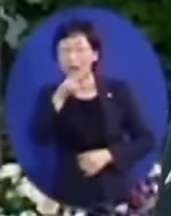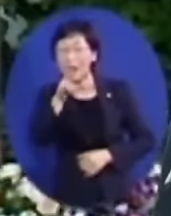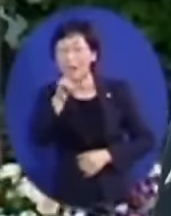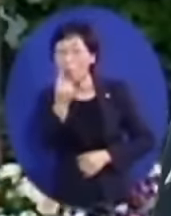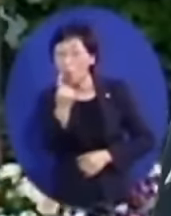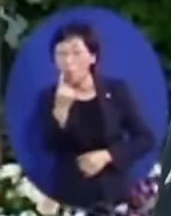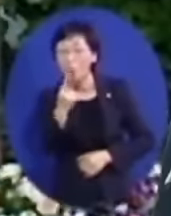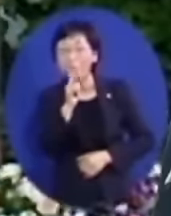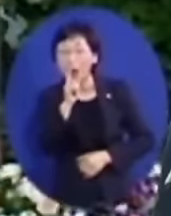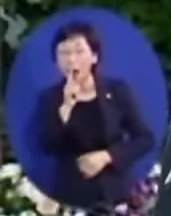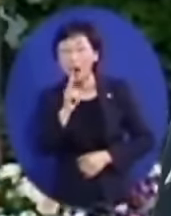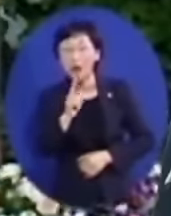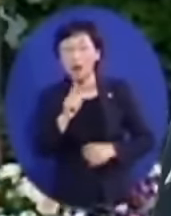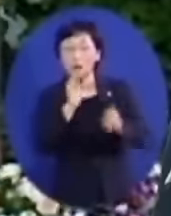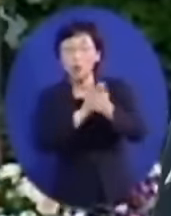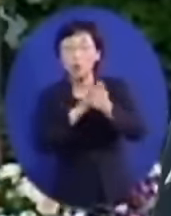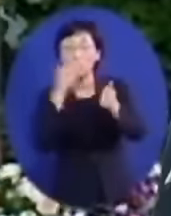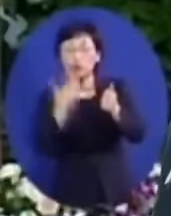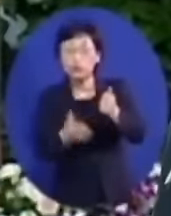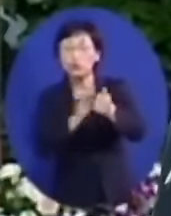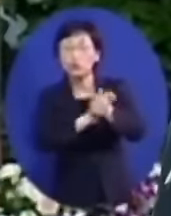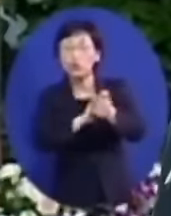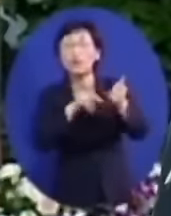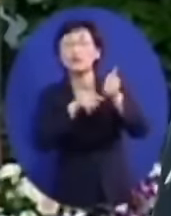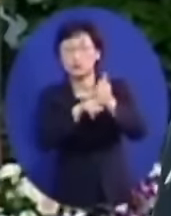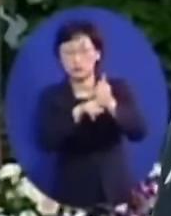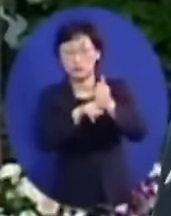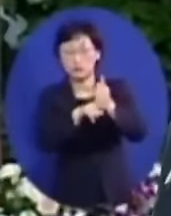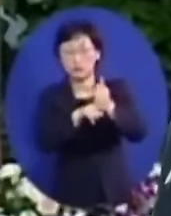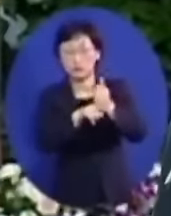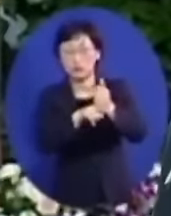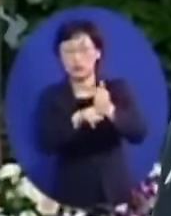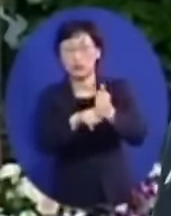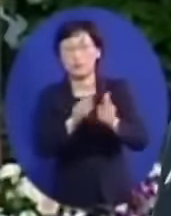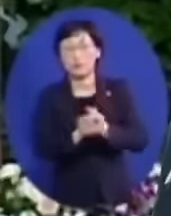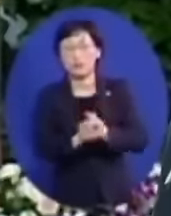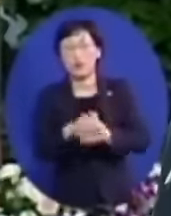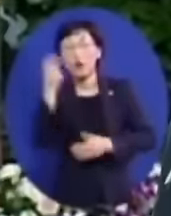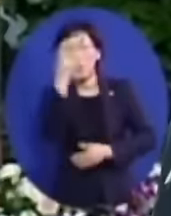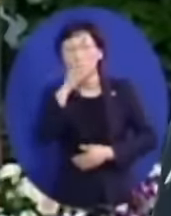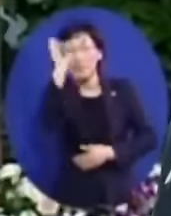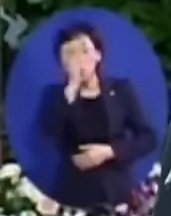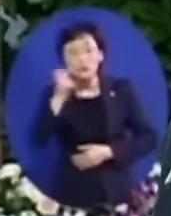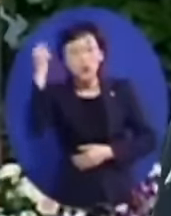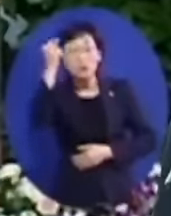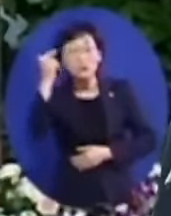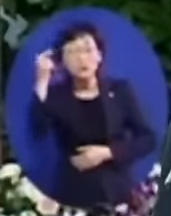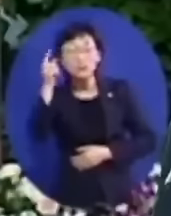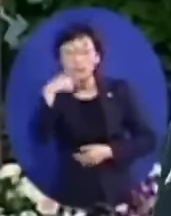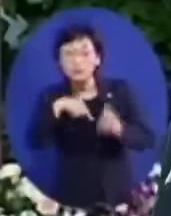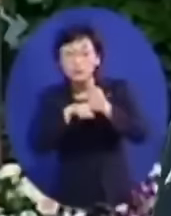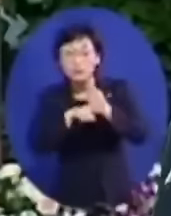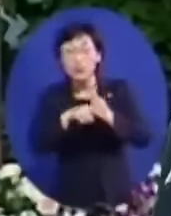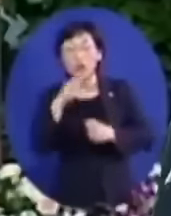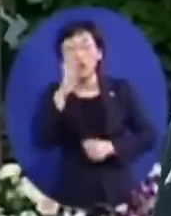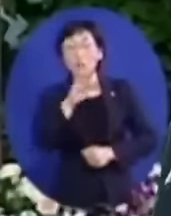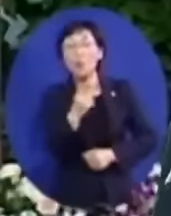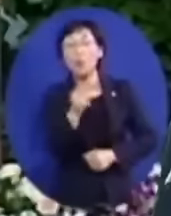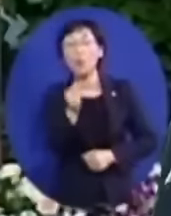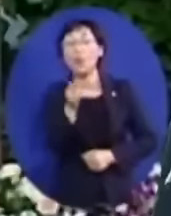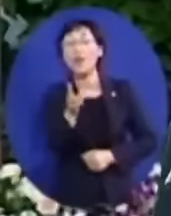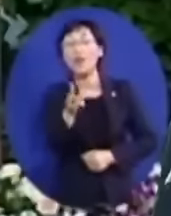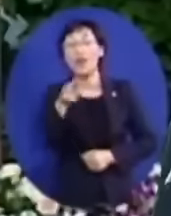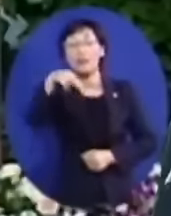도와준다, 위로한다는 말인 것입니다. 또한 우리는 성령님을 보혜사 성령이라고 하는데 여기서 보혜사란 말은